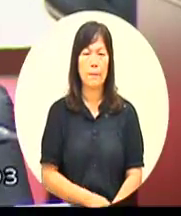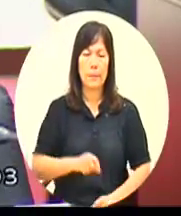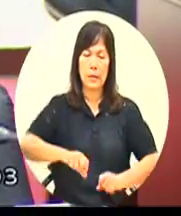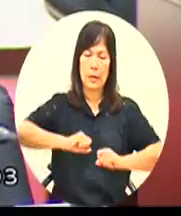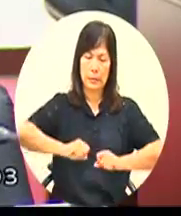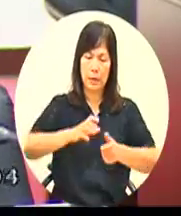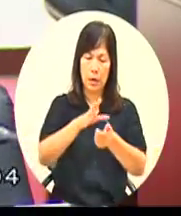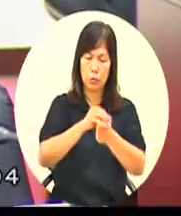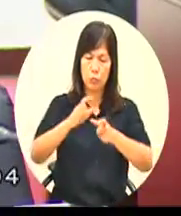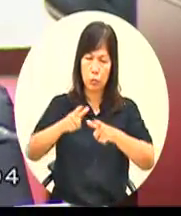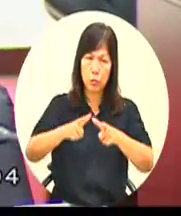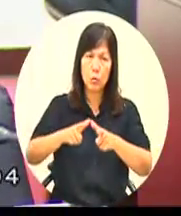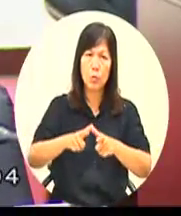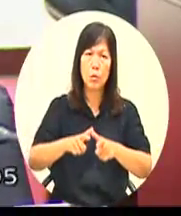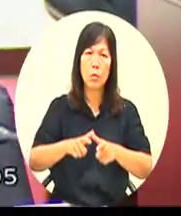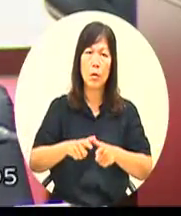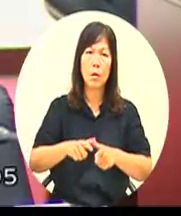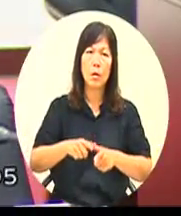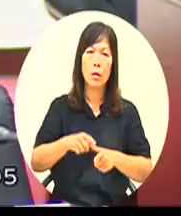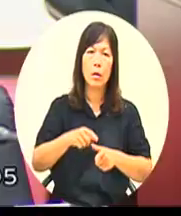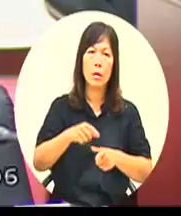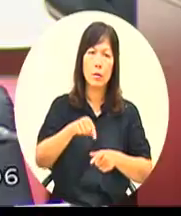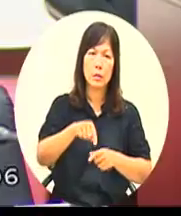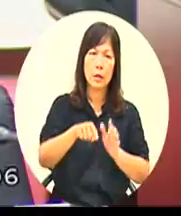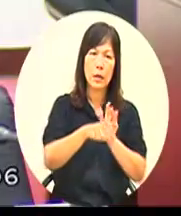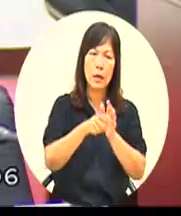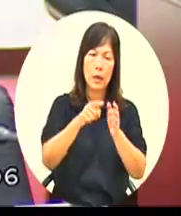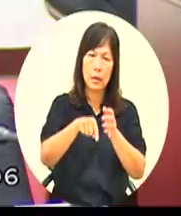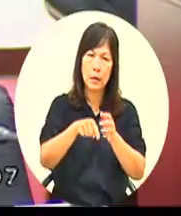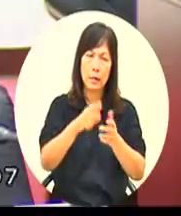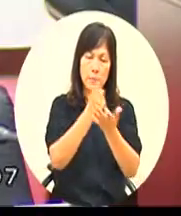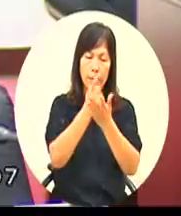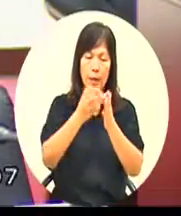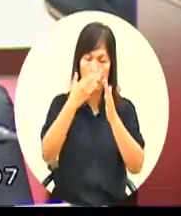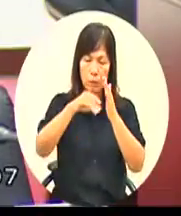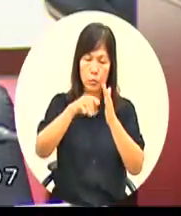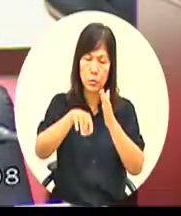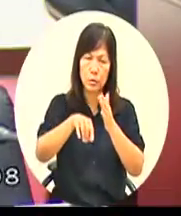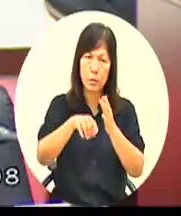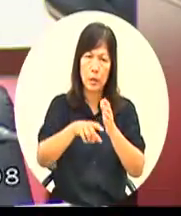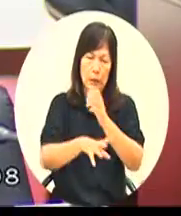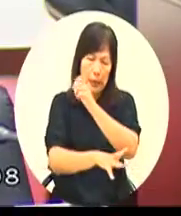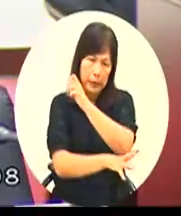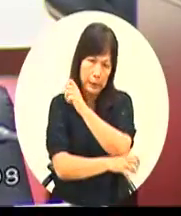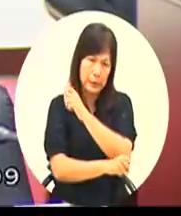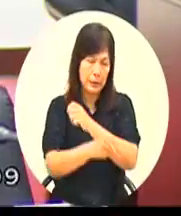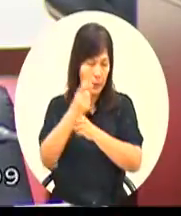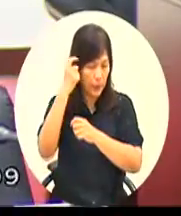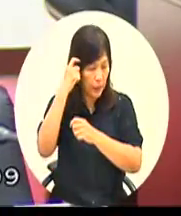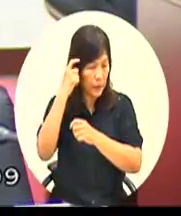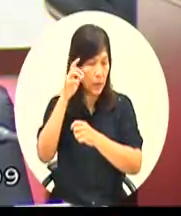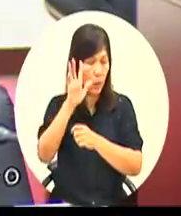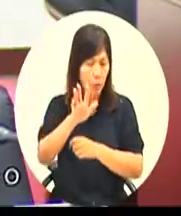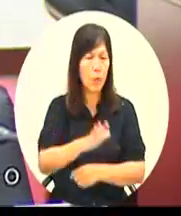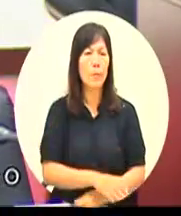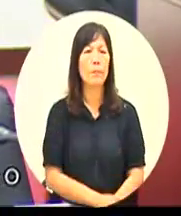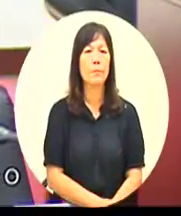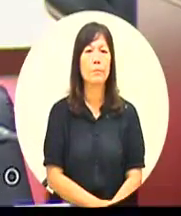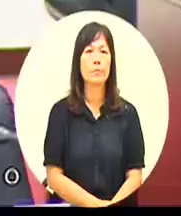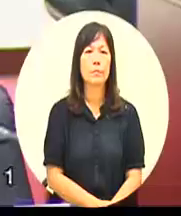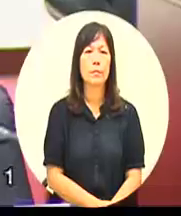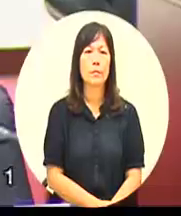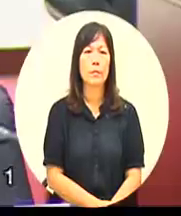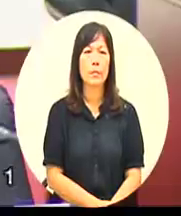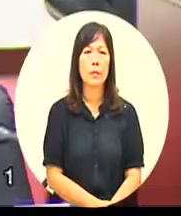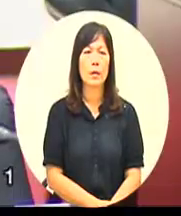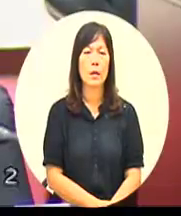院，我觉得这个是应该是所有的学校的一个基本的一个尝试。那应该要